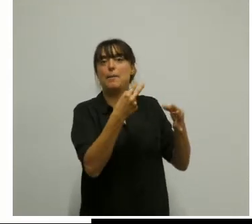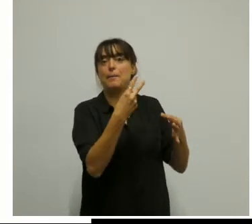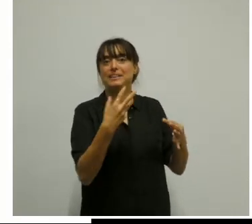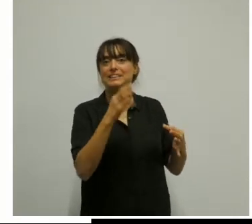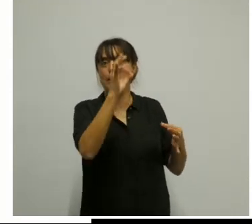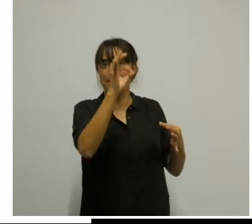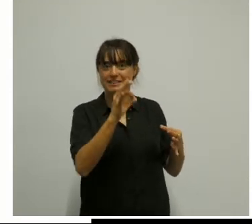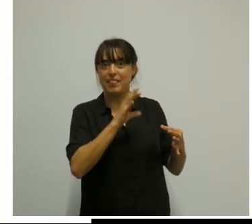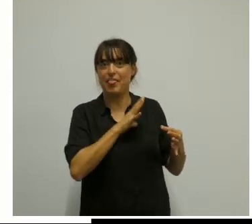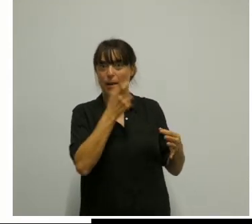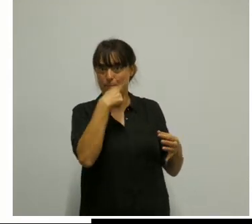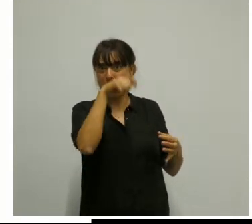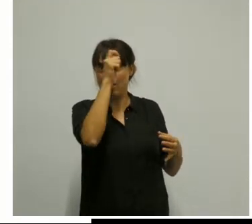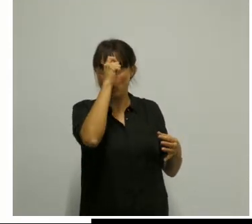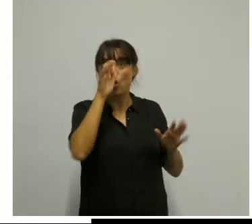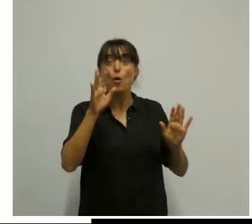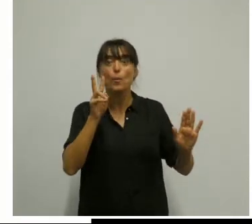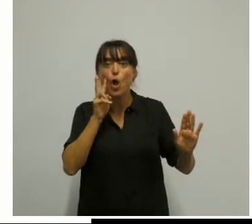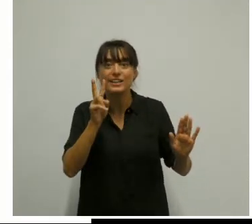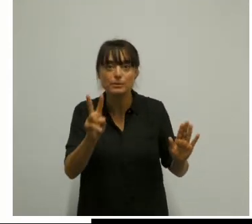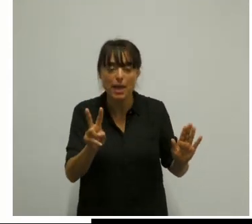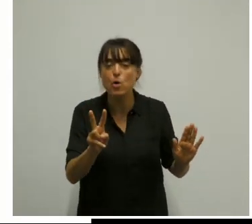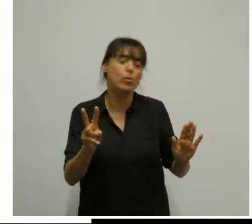però també es veu que